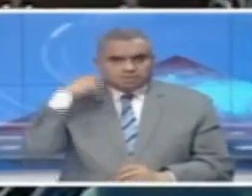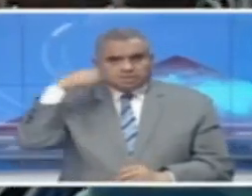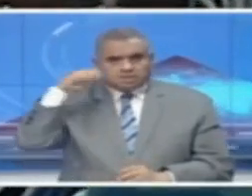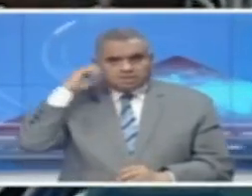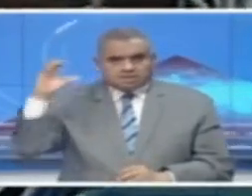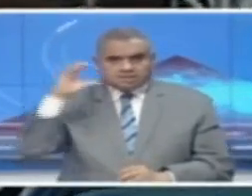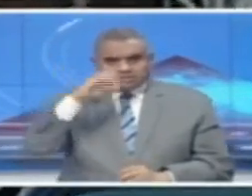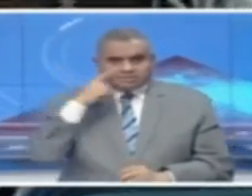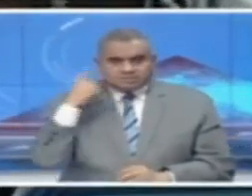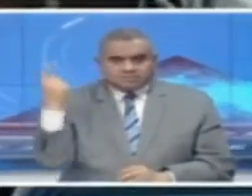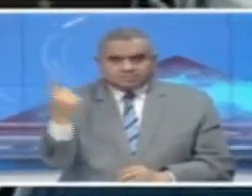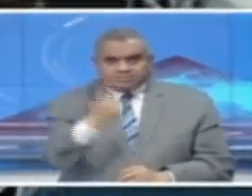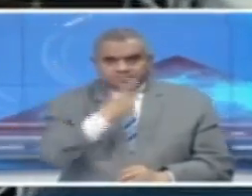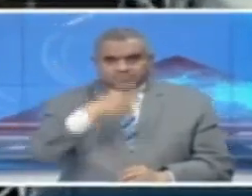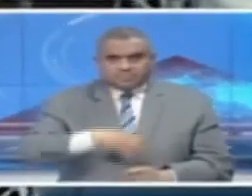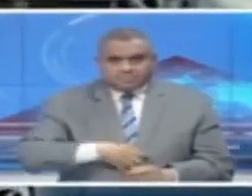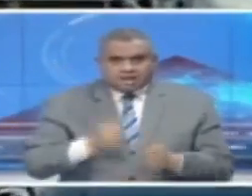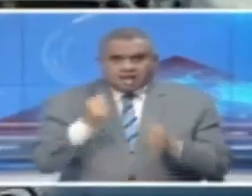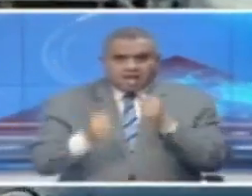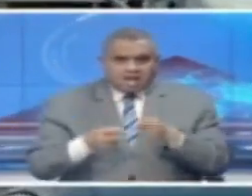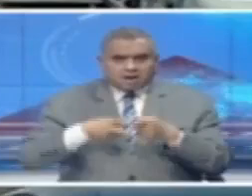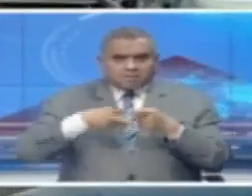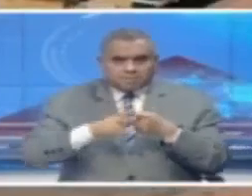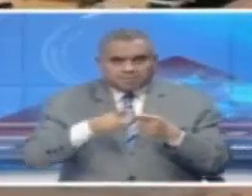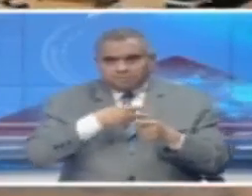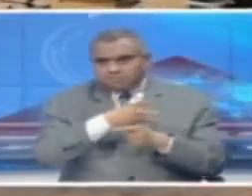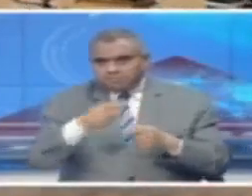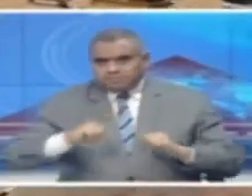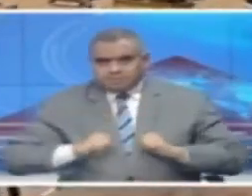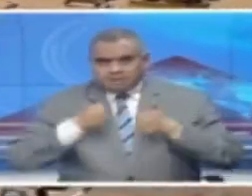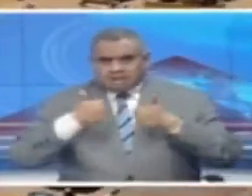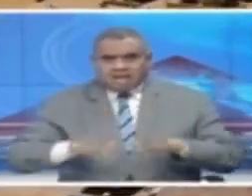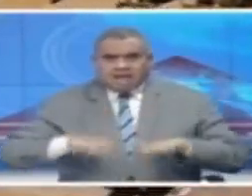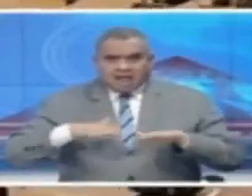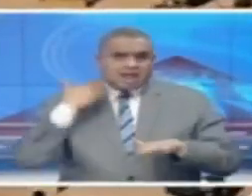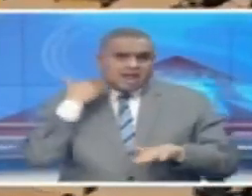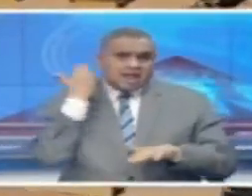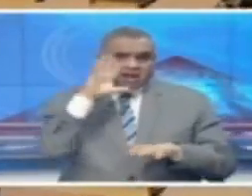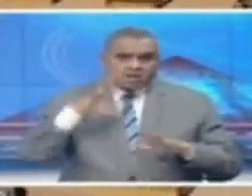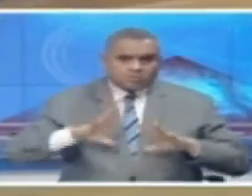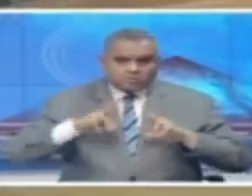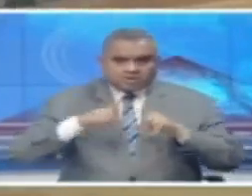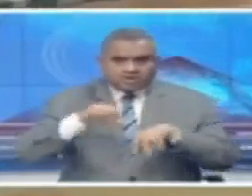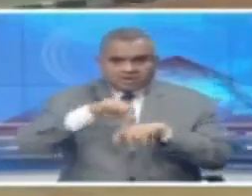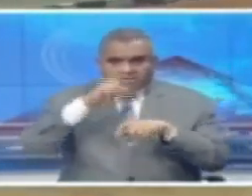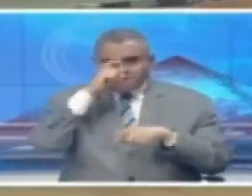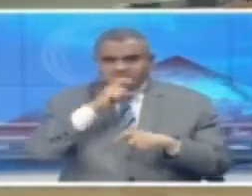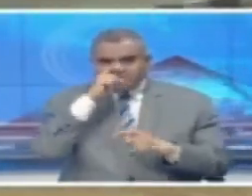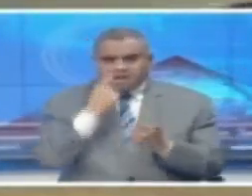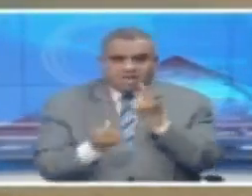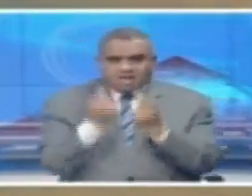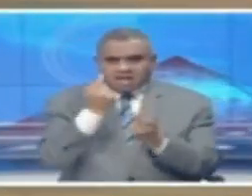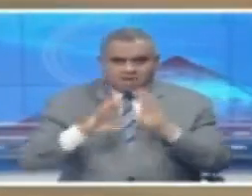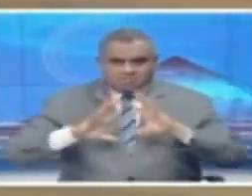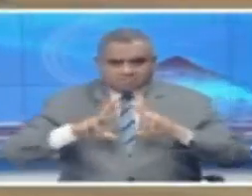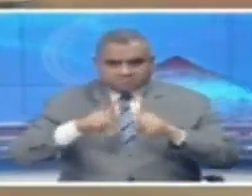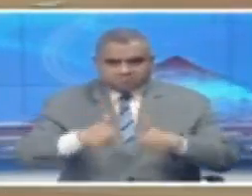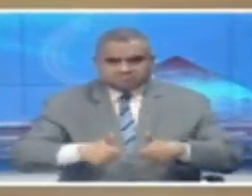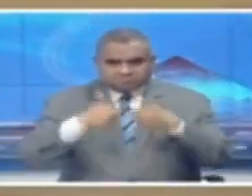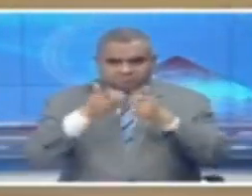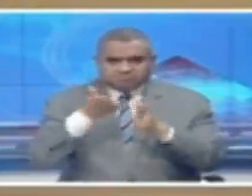الرئيس يتفقد المعدات والمركبات المشاركة في مبادرة حياة كريمة لتطوير قرى الريف المصري.